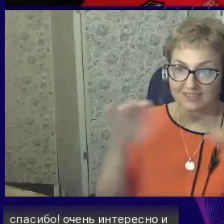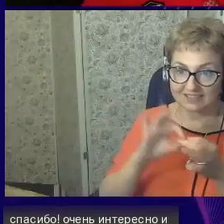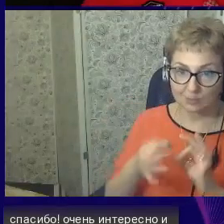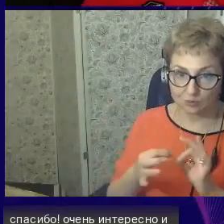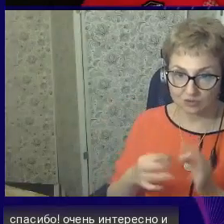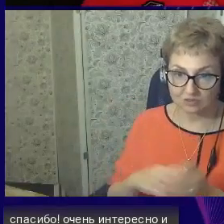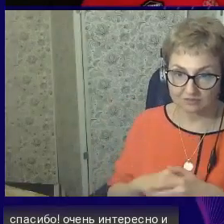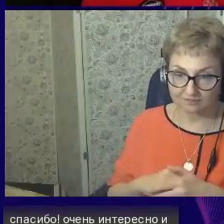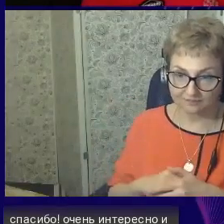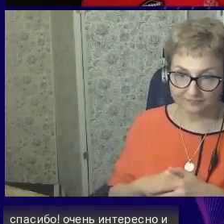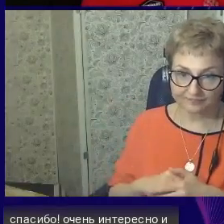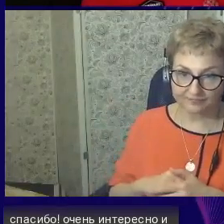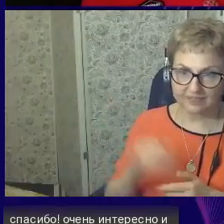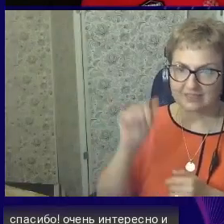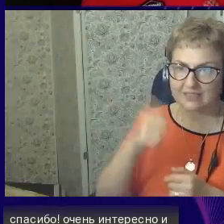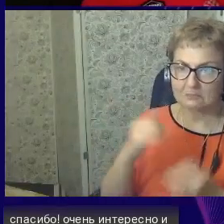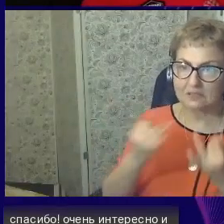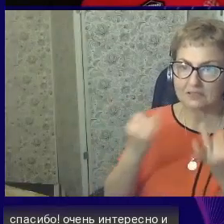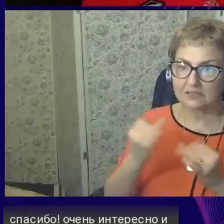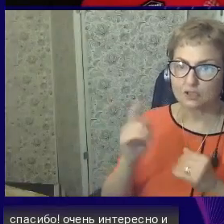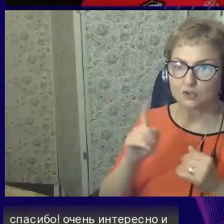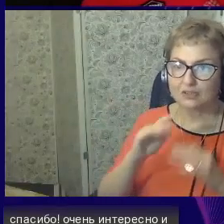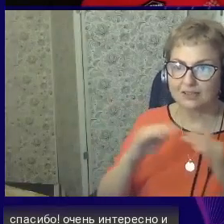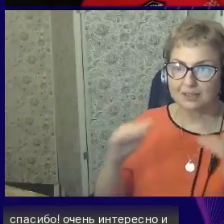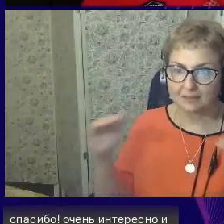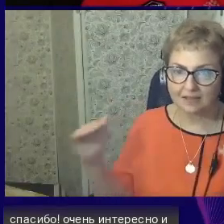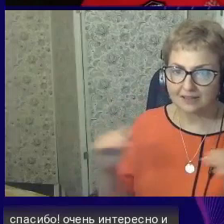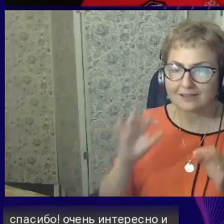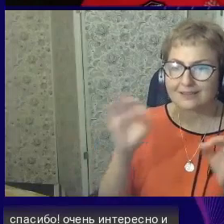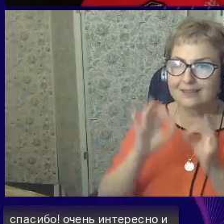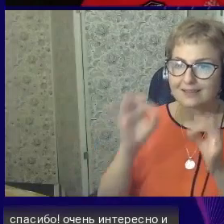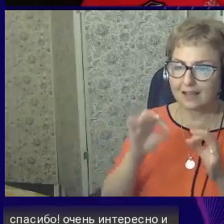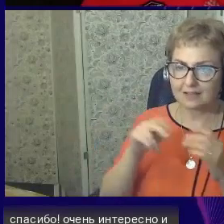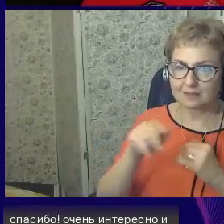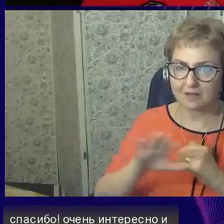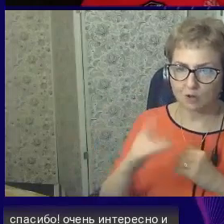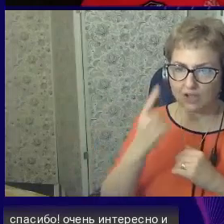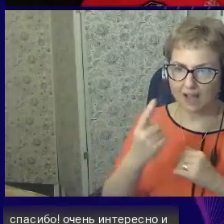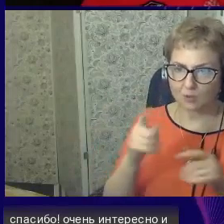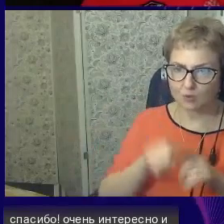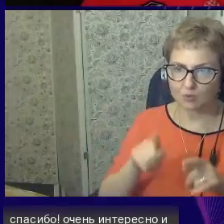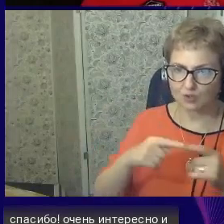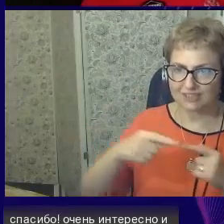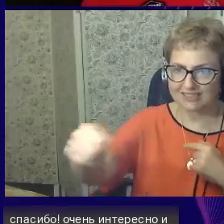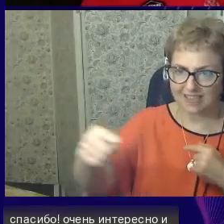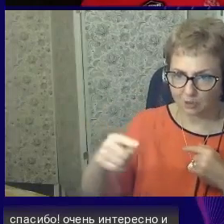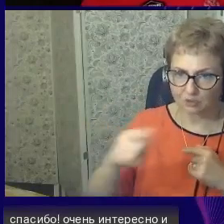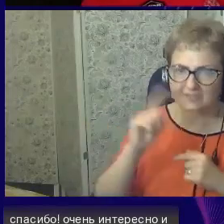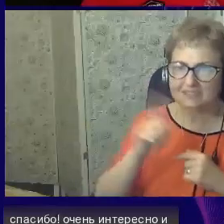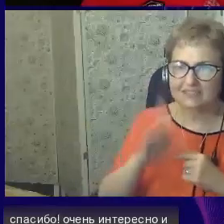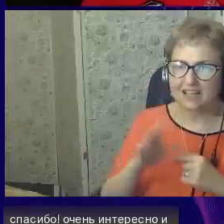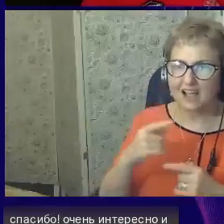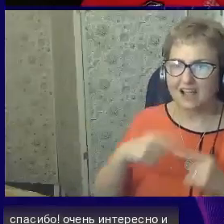сложности. Самое интересное, что ребята никогда не проходят одну и ту же дистанцию. Всегда